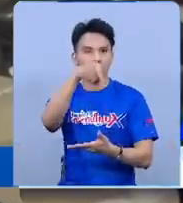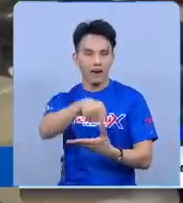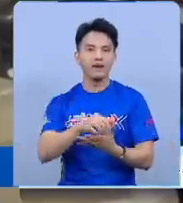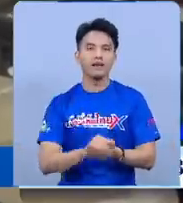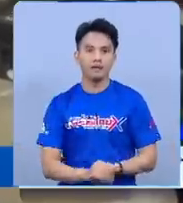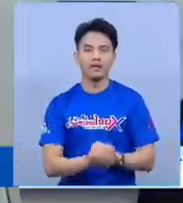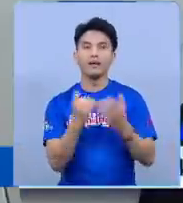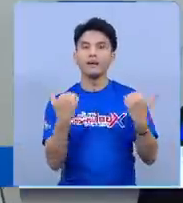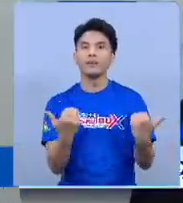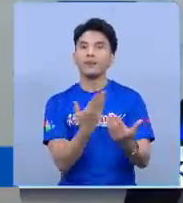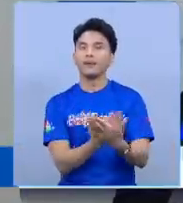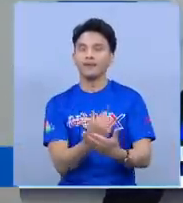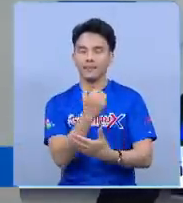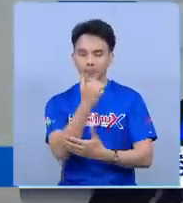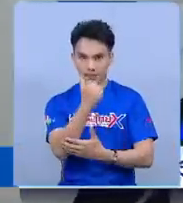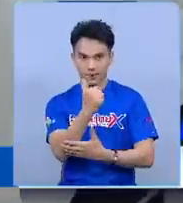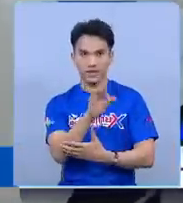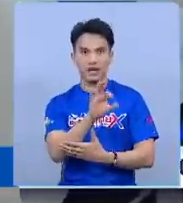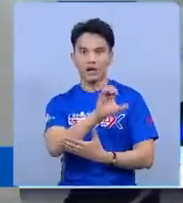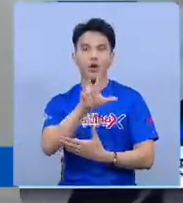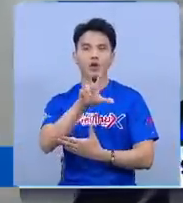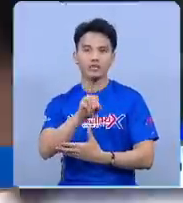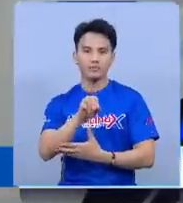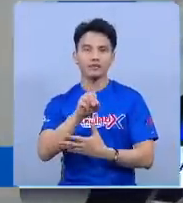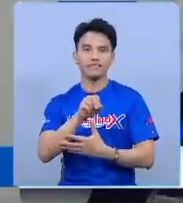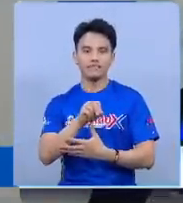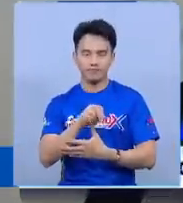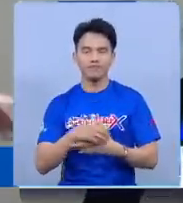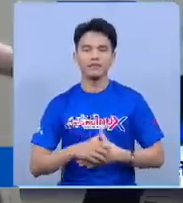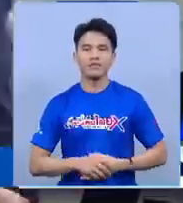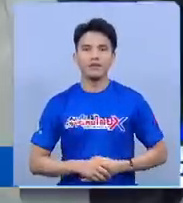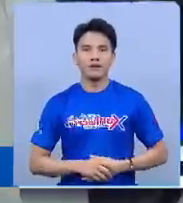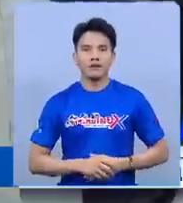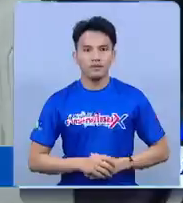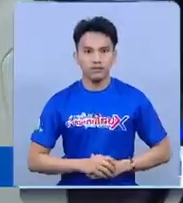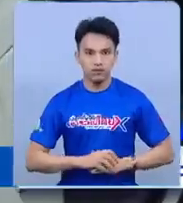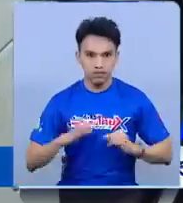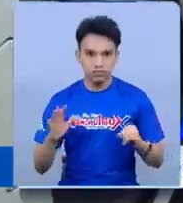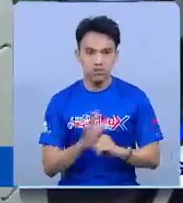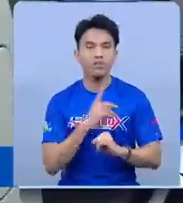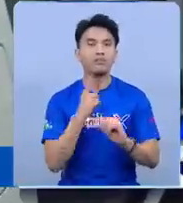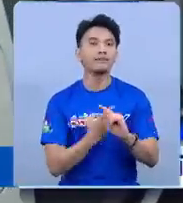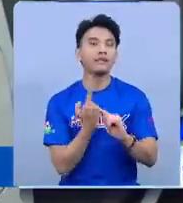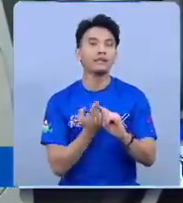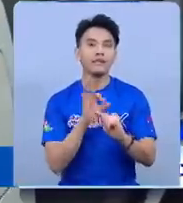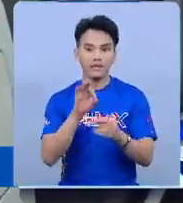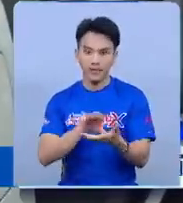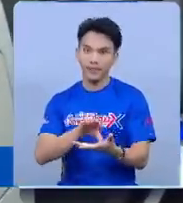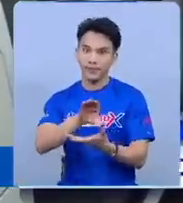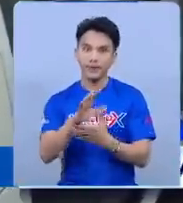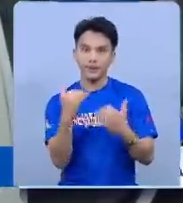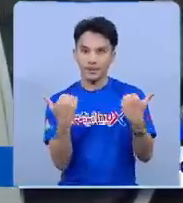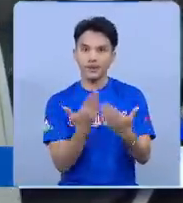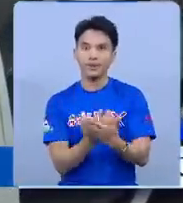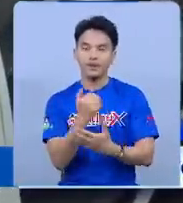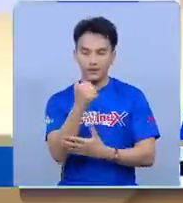ซึ่งจะได้รับผลตอบแทน930บาทต่อ1วงทีนี้พอครบกำหนด9เดือนผู้ลงทุนจะได้รับเงินที่ลง